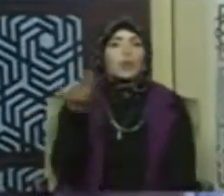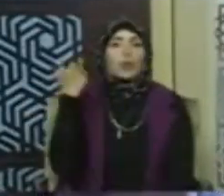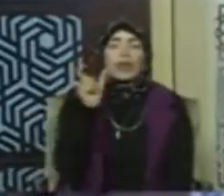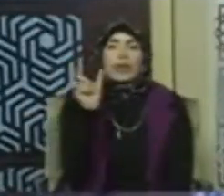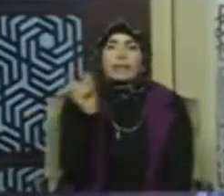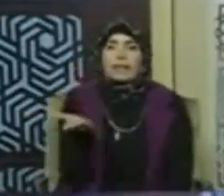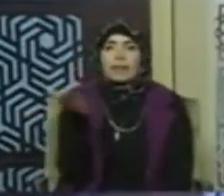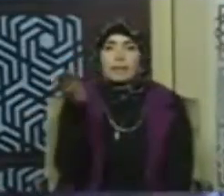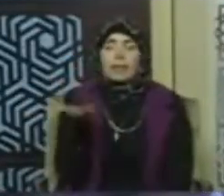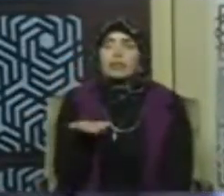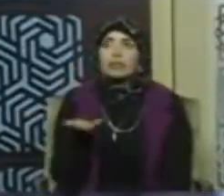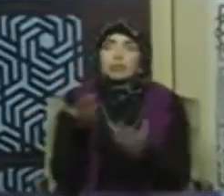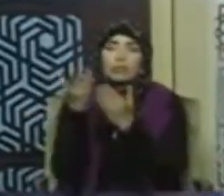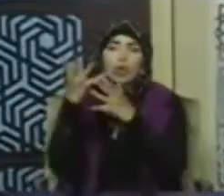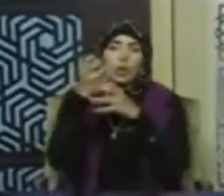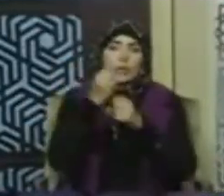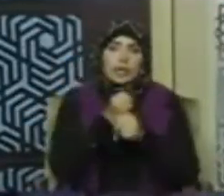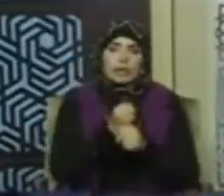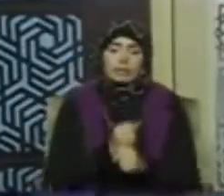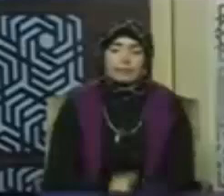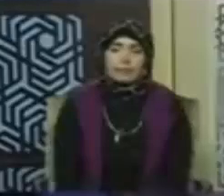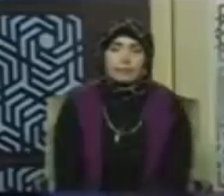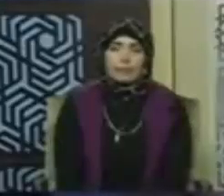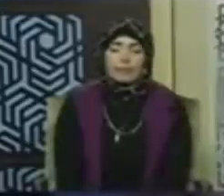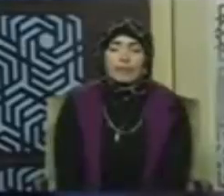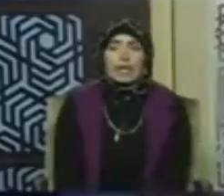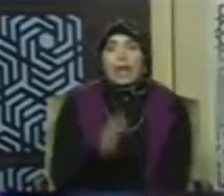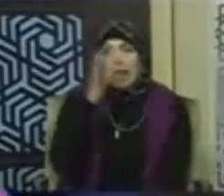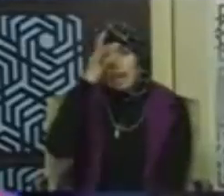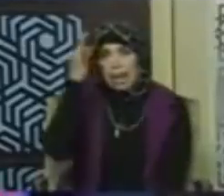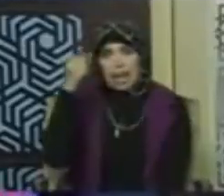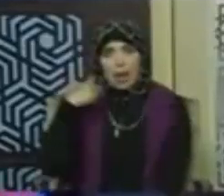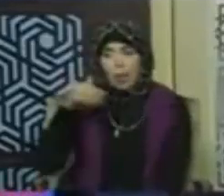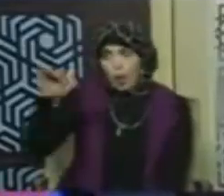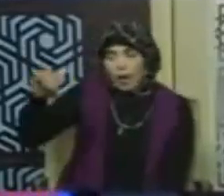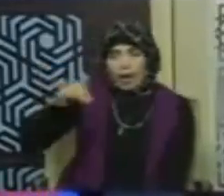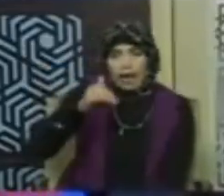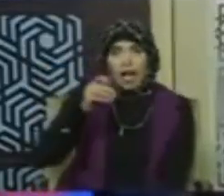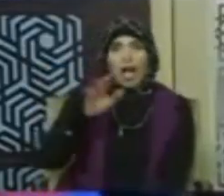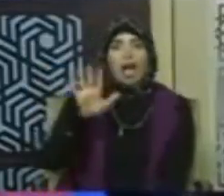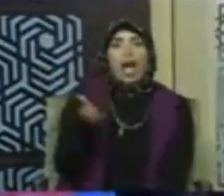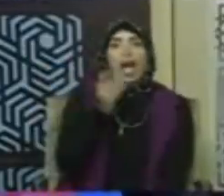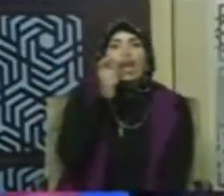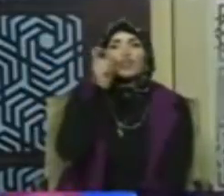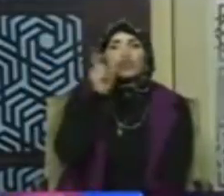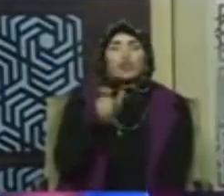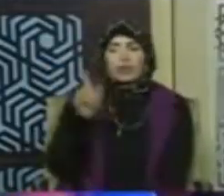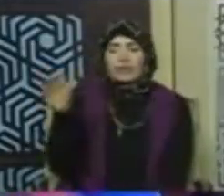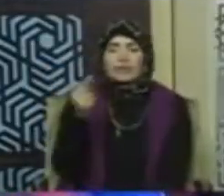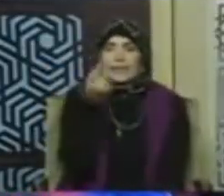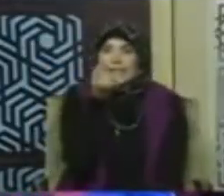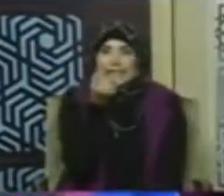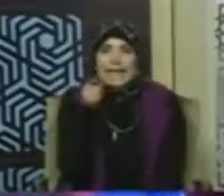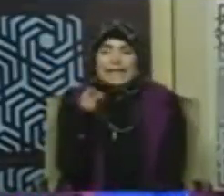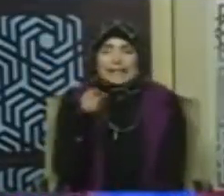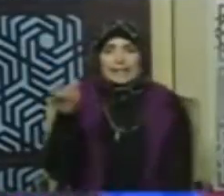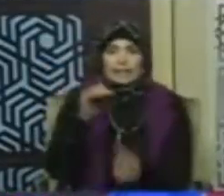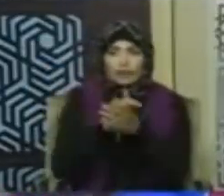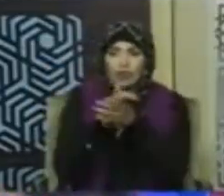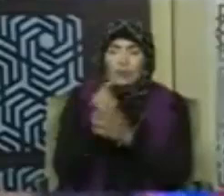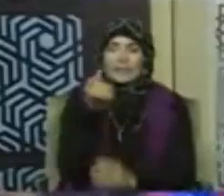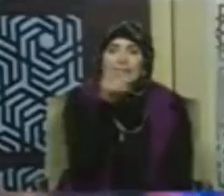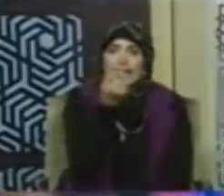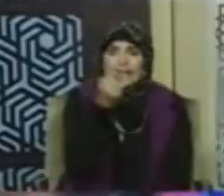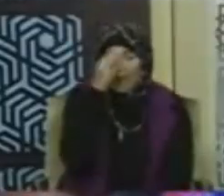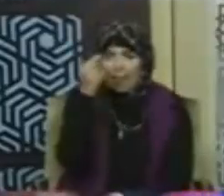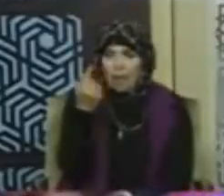النبي صلى الله عليه وسلم إذا أتى أحدا من أصحابه استأذن، فإن